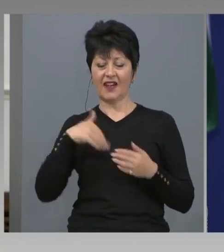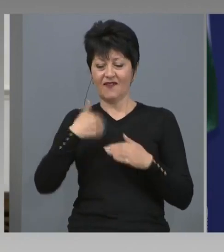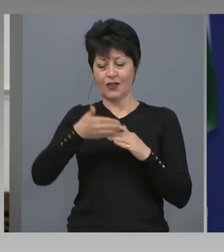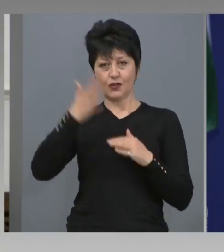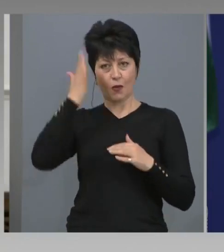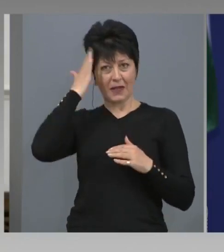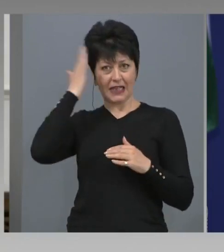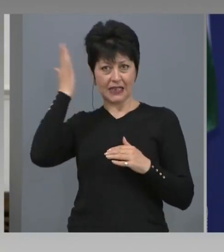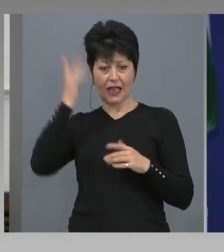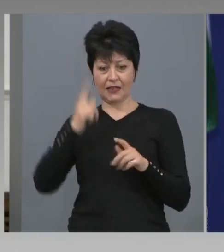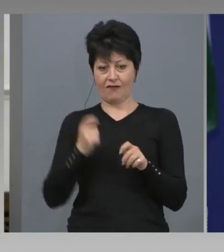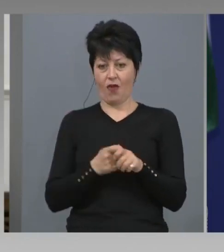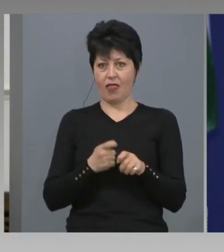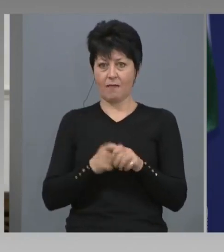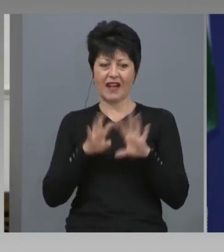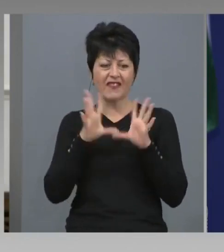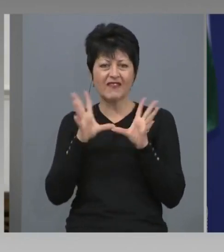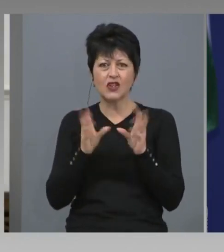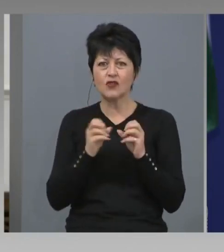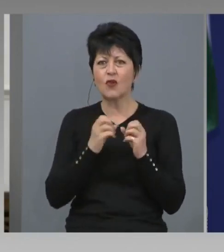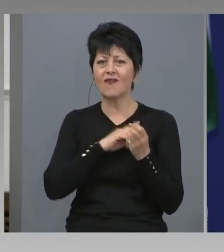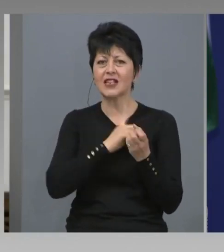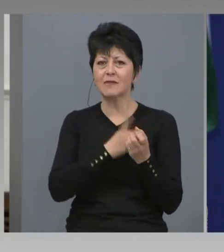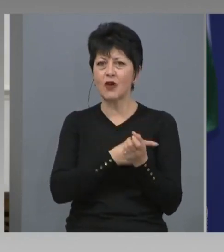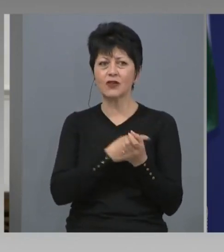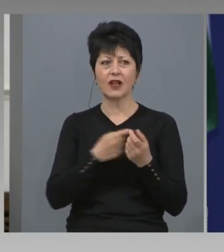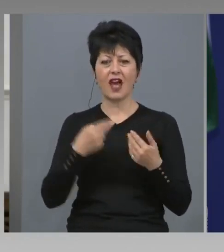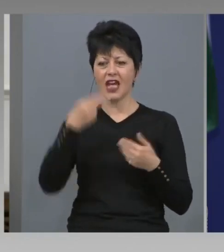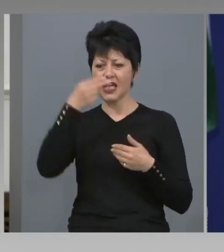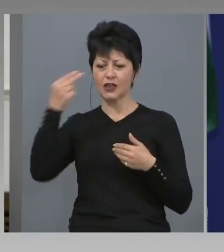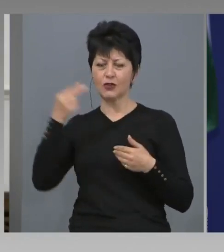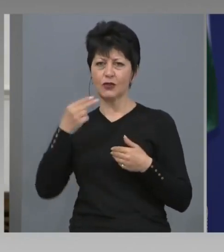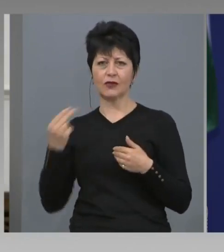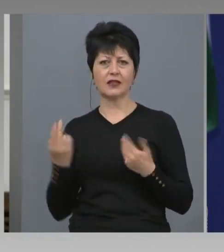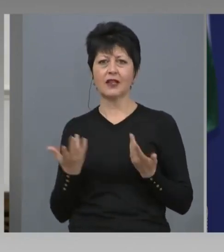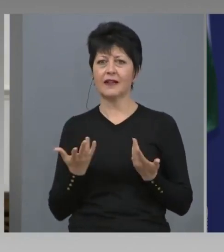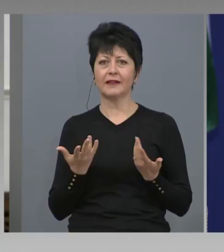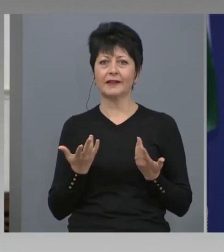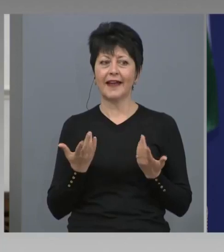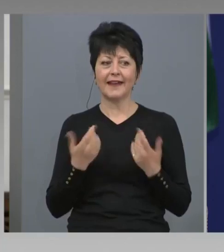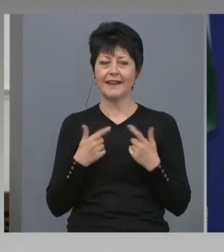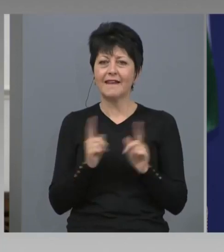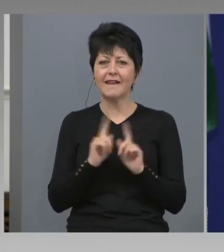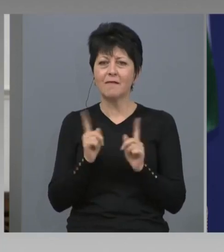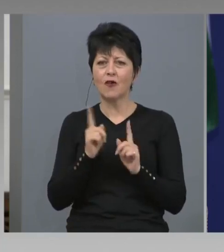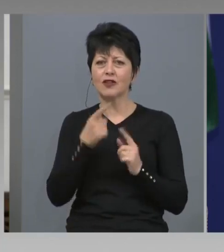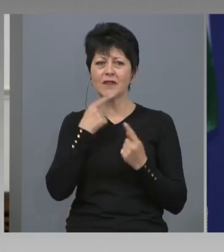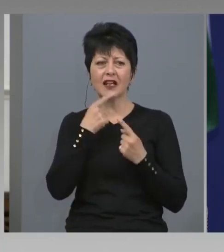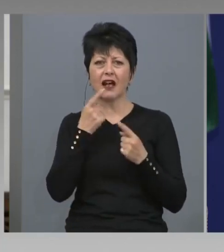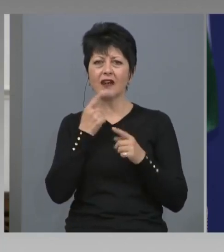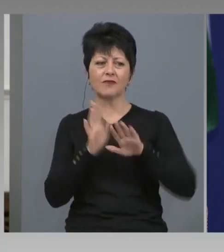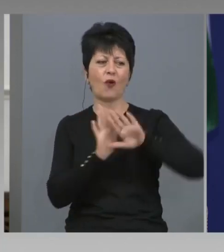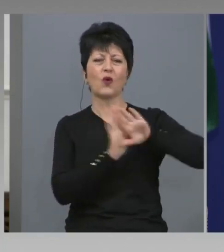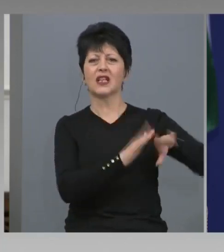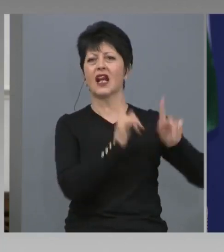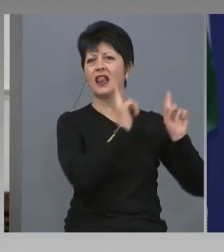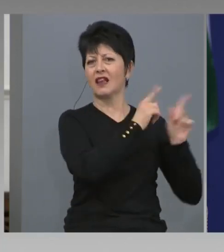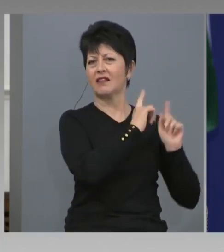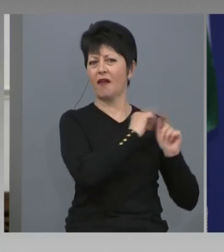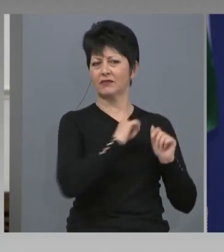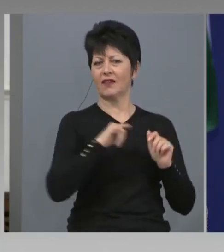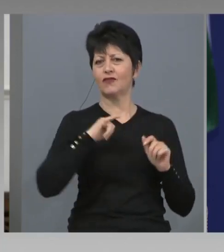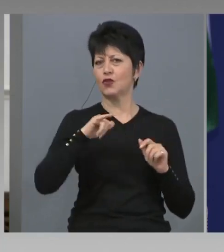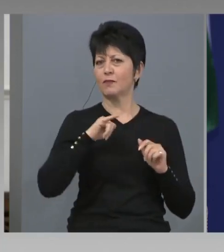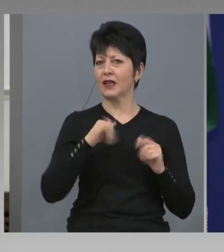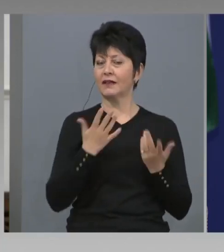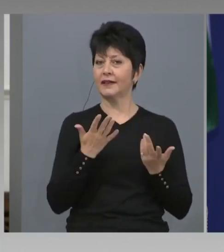целия свят. Конституцията ни е такава. Ние не можем да кажем стойте си в Холандия, защото сте били там. Виж, те